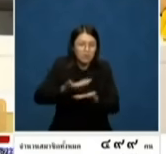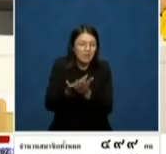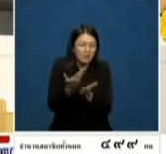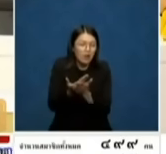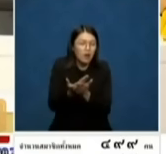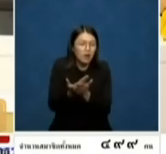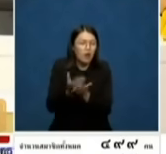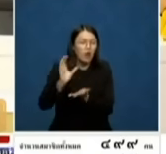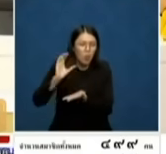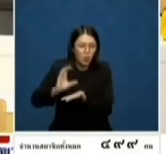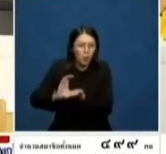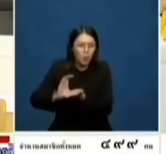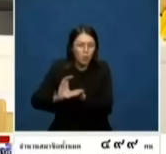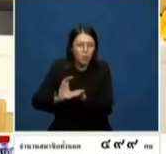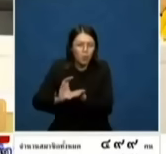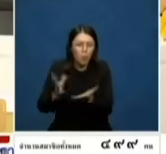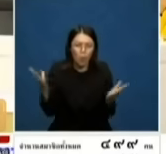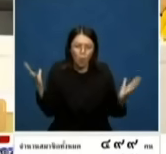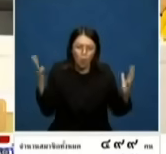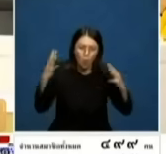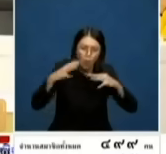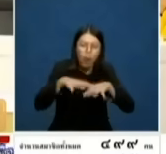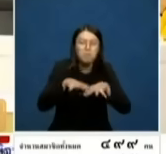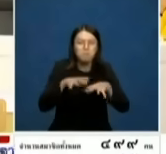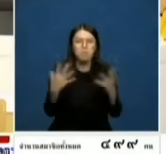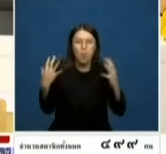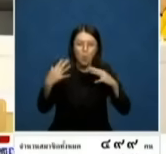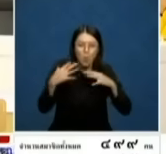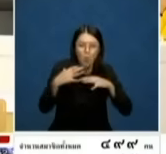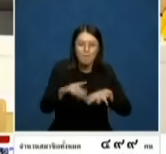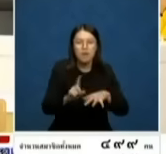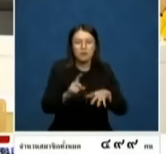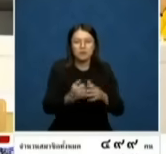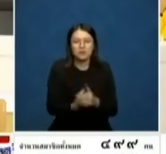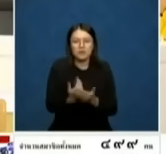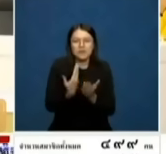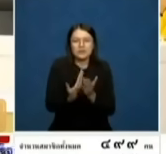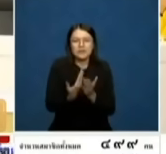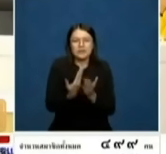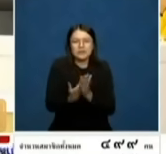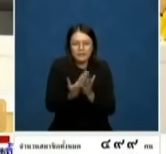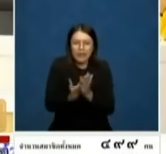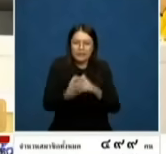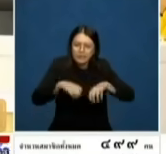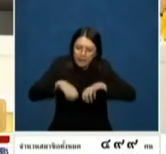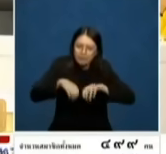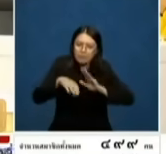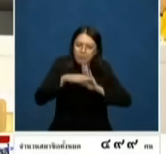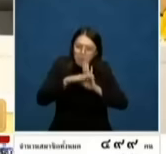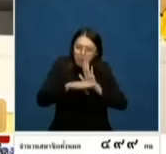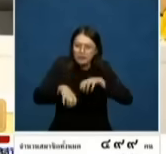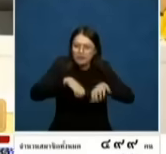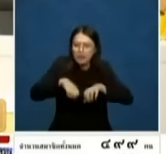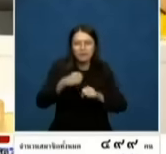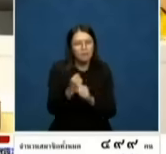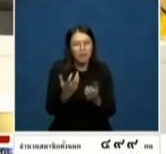ะฮะยังไงก็ตามแต่เรื่องนี้มันเป็นเราก็รู้ๆกันอยู่ว่าเป็นนโยบายหาเสียงคือเป็นเรื่องทางการเมืองเป็นเรือธงของ